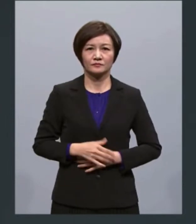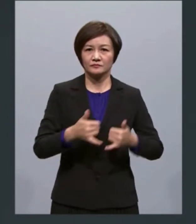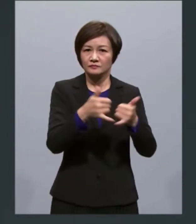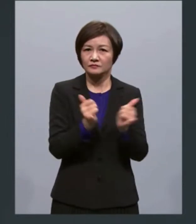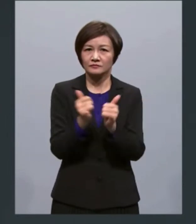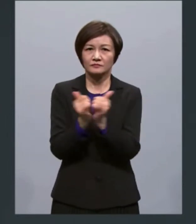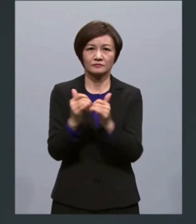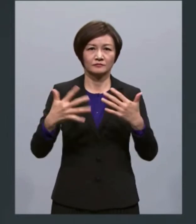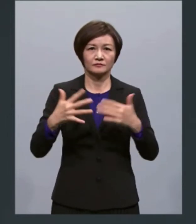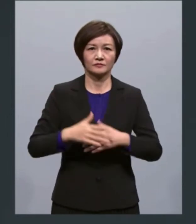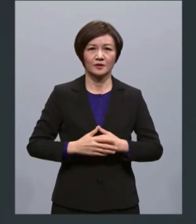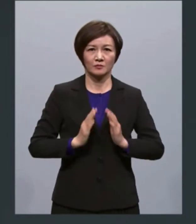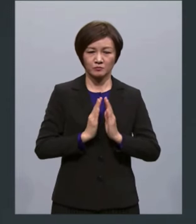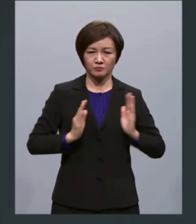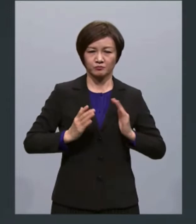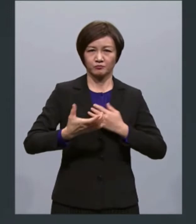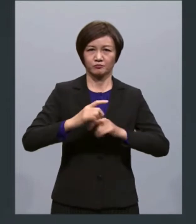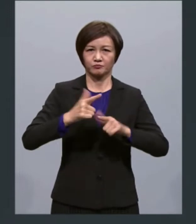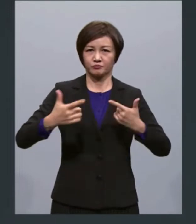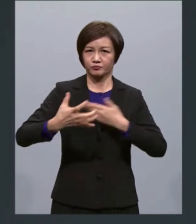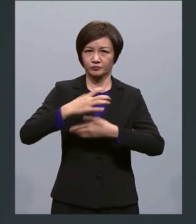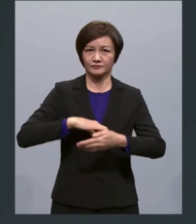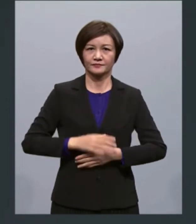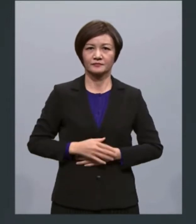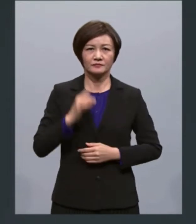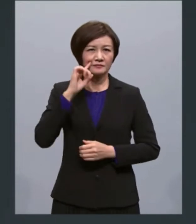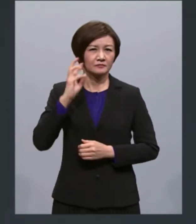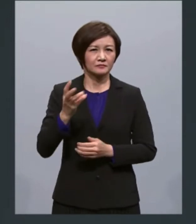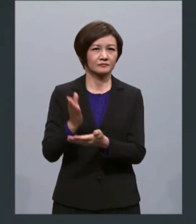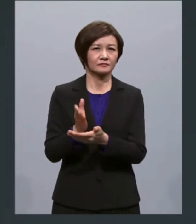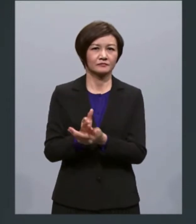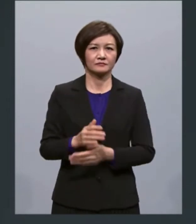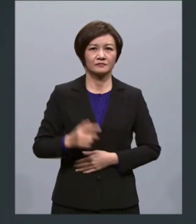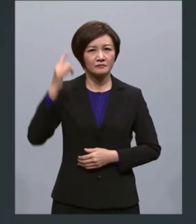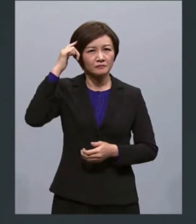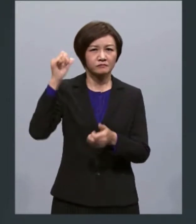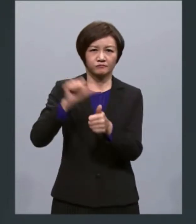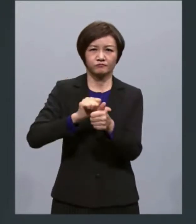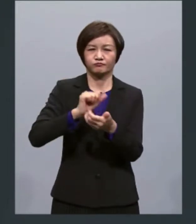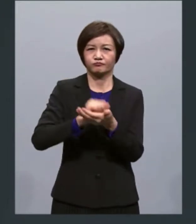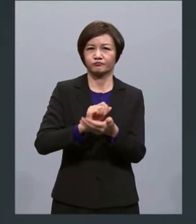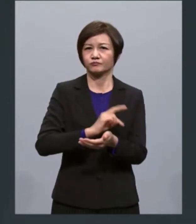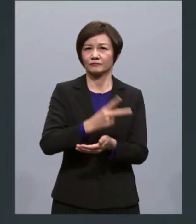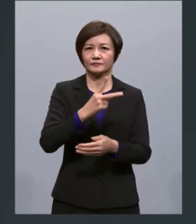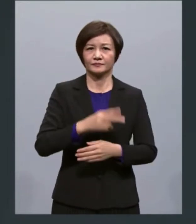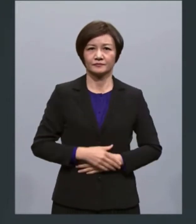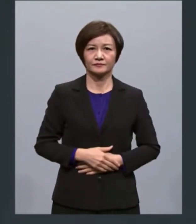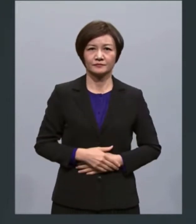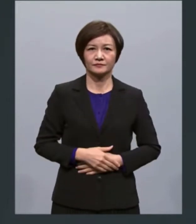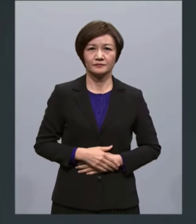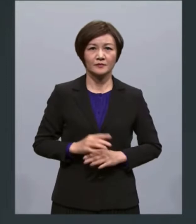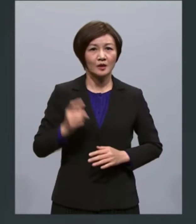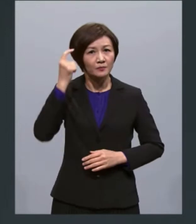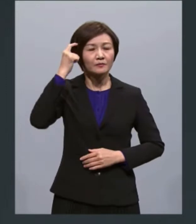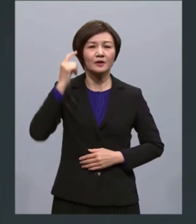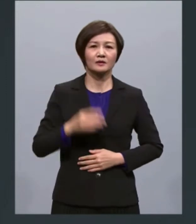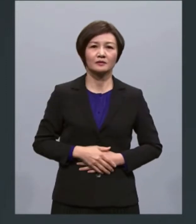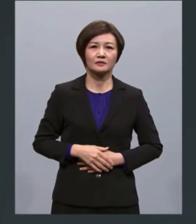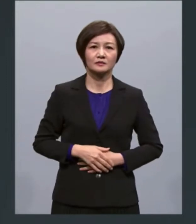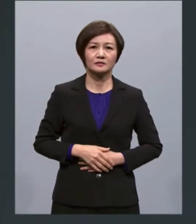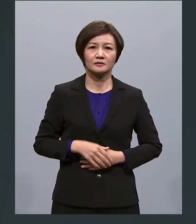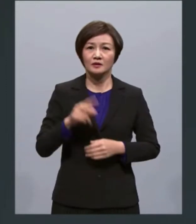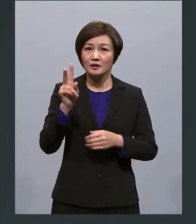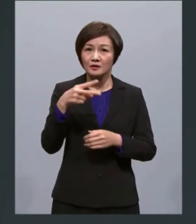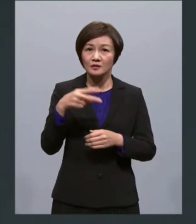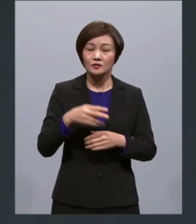群问题，要以包容多元来取代歧视和刻板印象。到这个突然想到，你说徐春英是